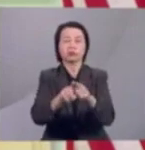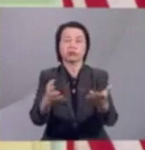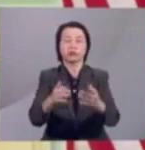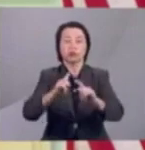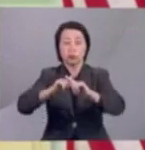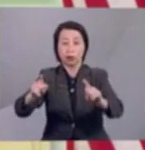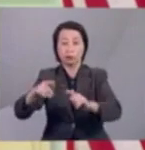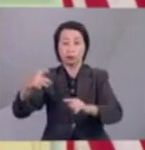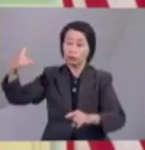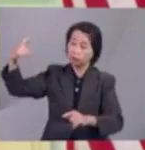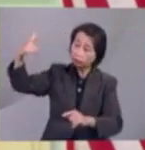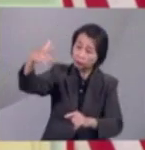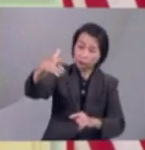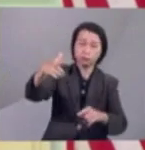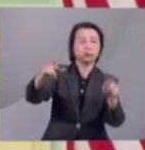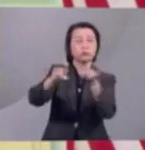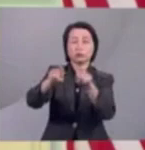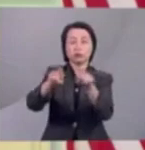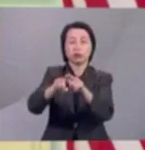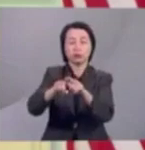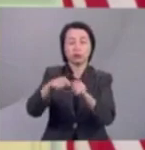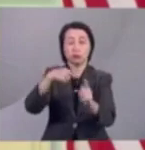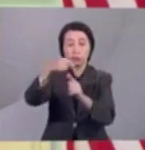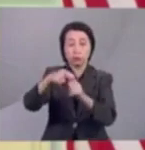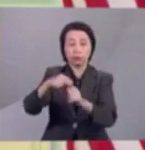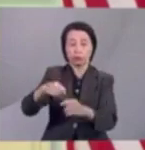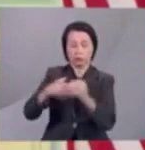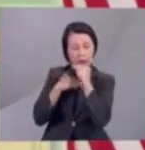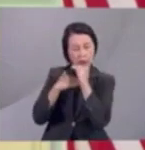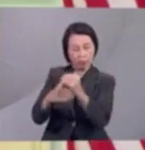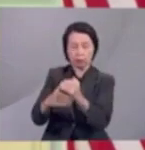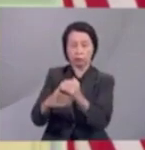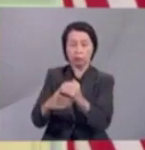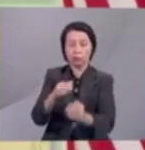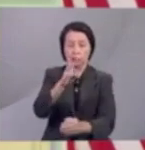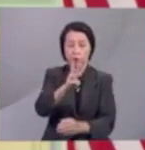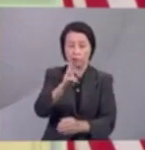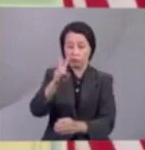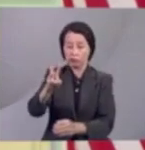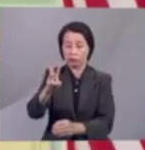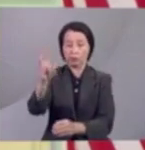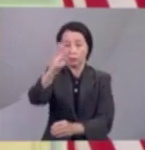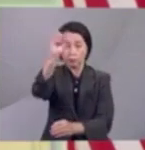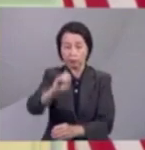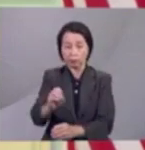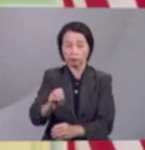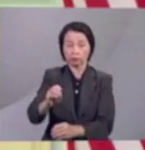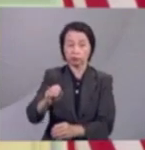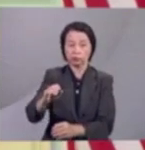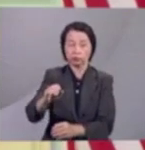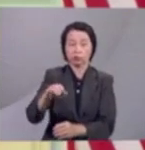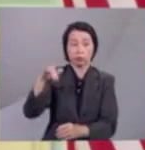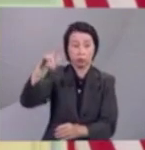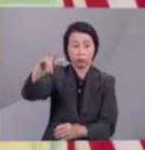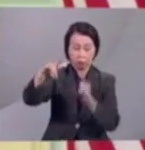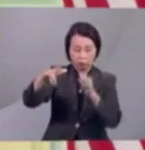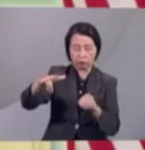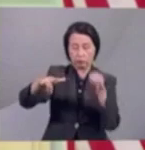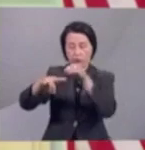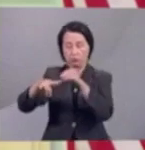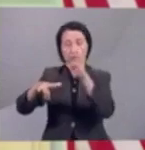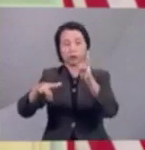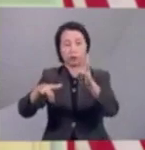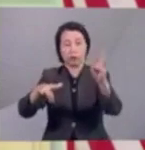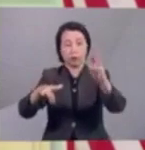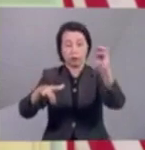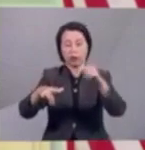juga pesawat-pesawat penerbangan. Apabila kita menghadkan 66% saja pesawat ini boleh membawa penumpang,